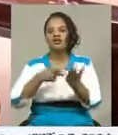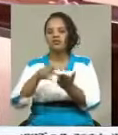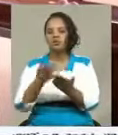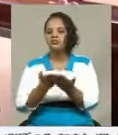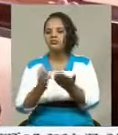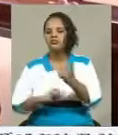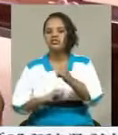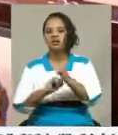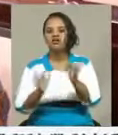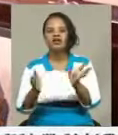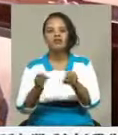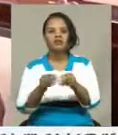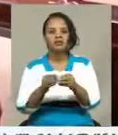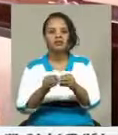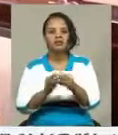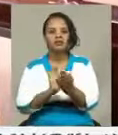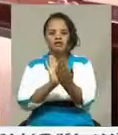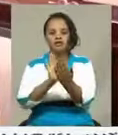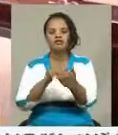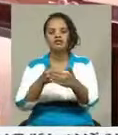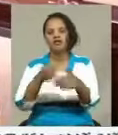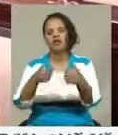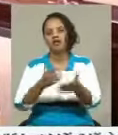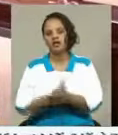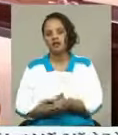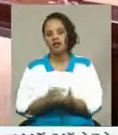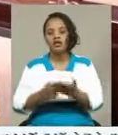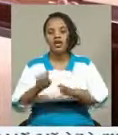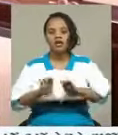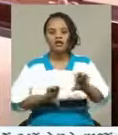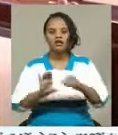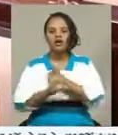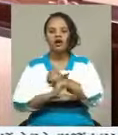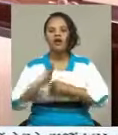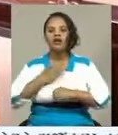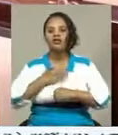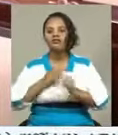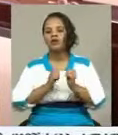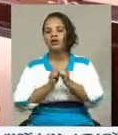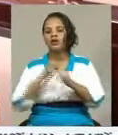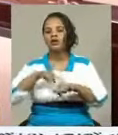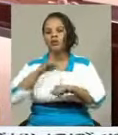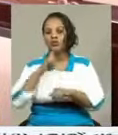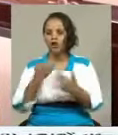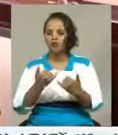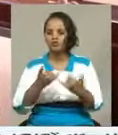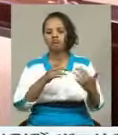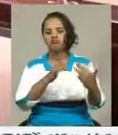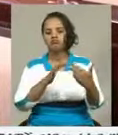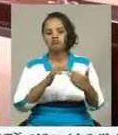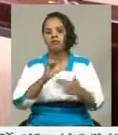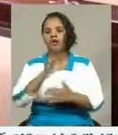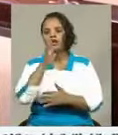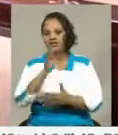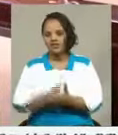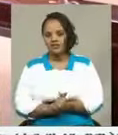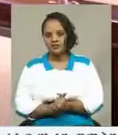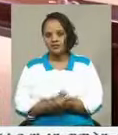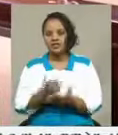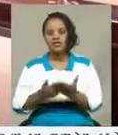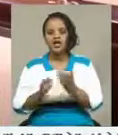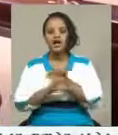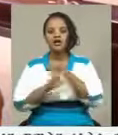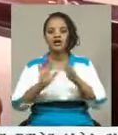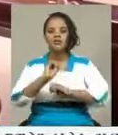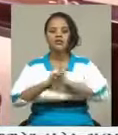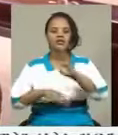ቁሳቁስና ድጋፍ አሰባስበን ግንባር ድረስ እኮ ሄደናል። ይሄን ያደረግነው አገር በጋራ ለማቆም ነው። አሁንም ከጦርነት ባልተናነሰ በዚህ አገራዊ